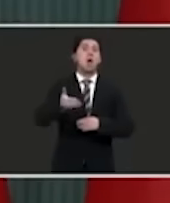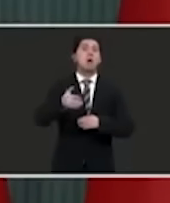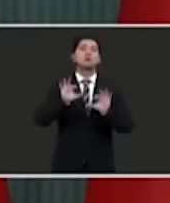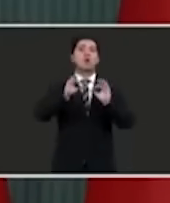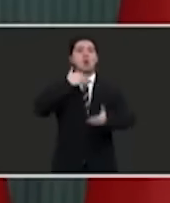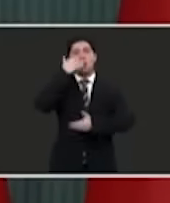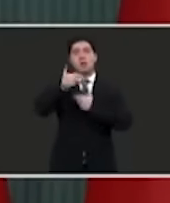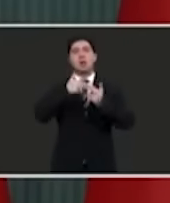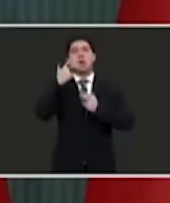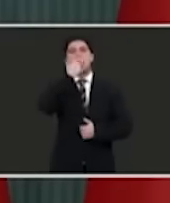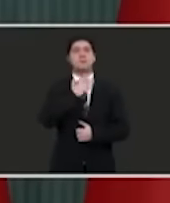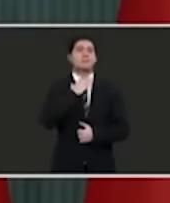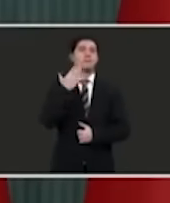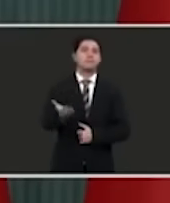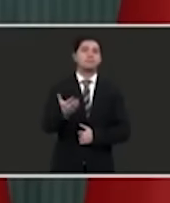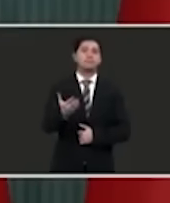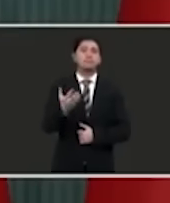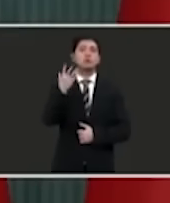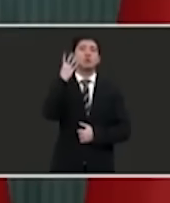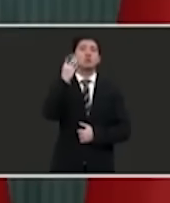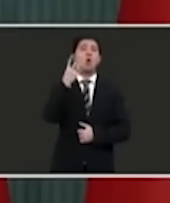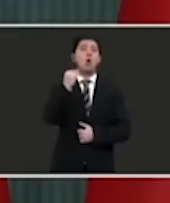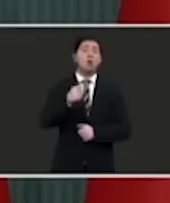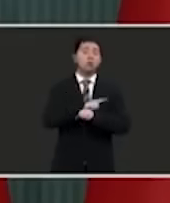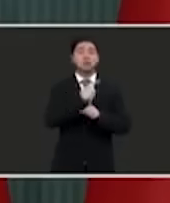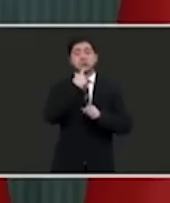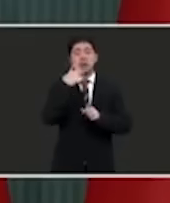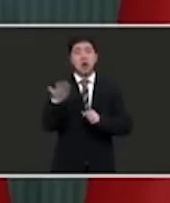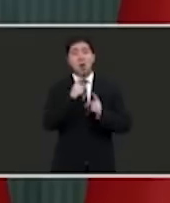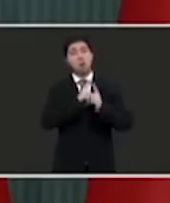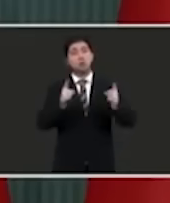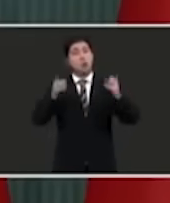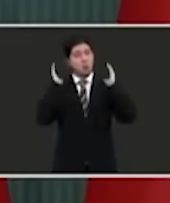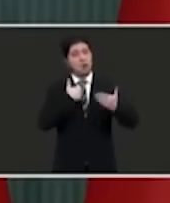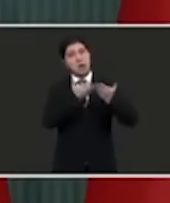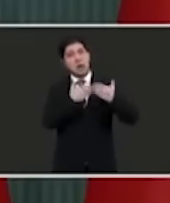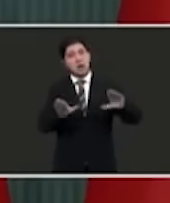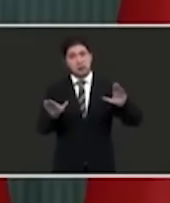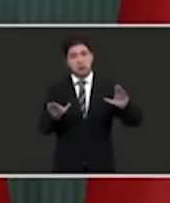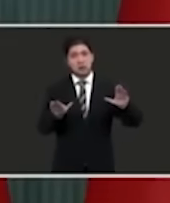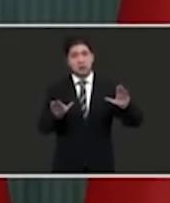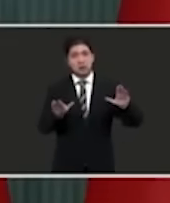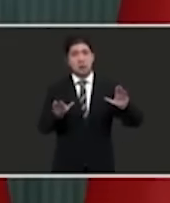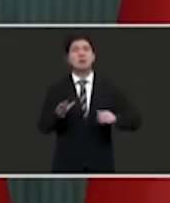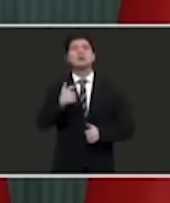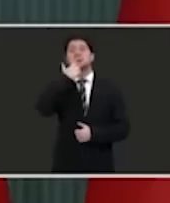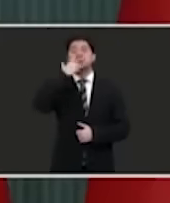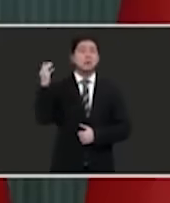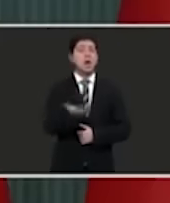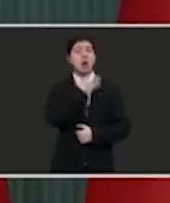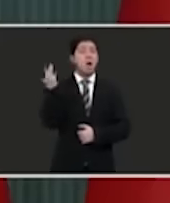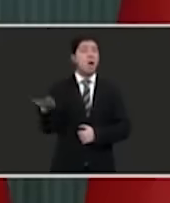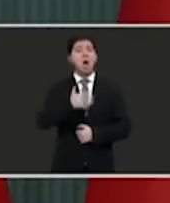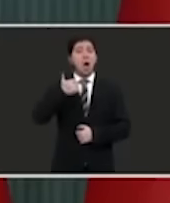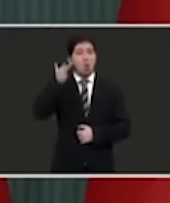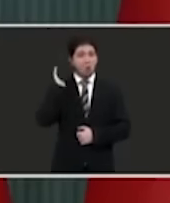demiştir: çok sürse ayrılık, aradan geçse çok sene,